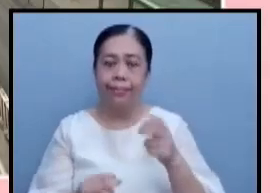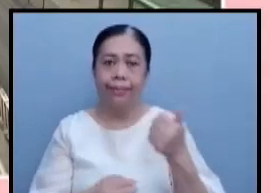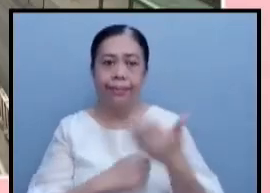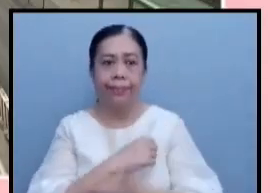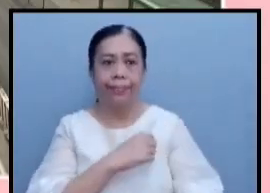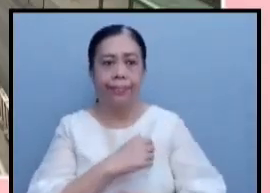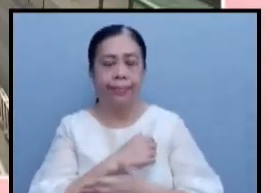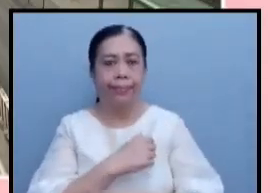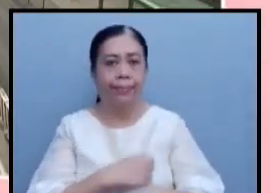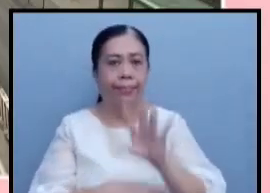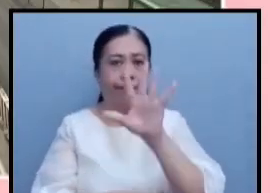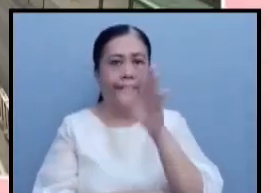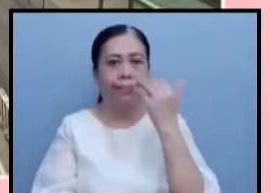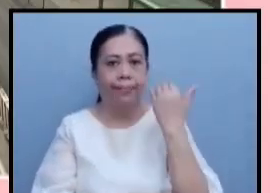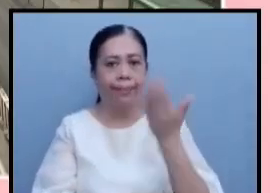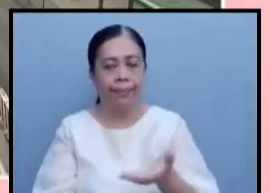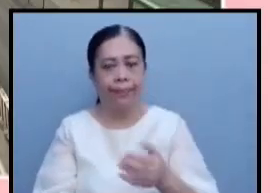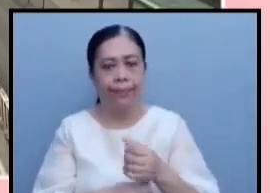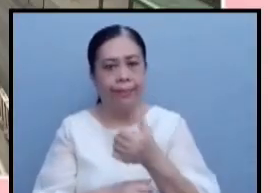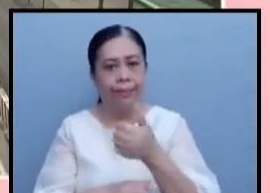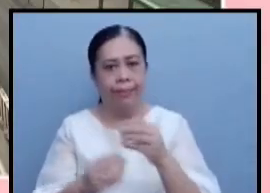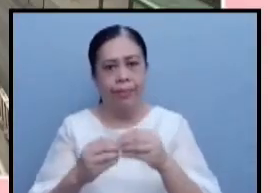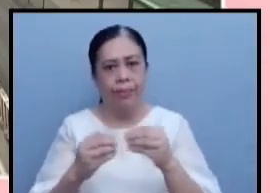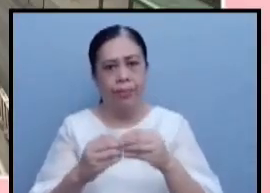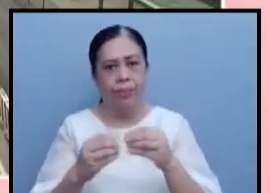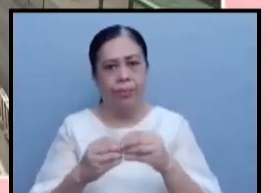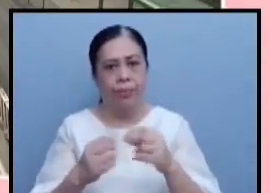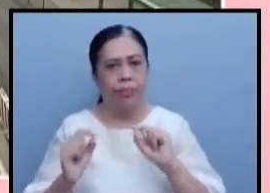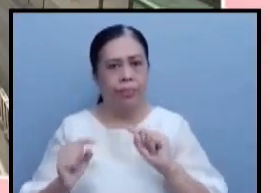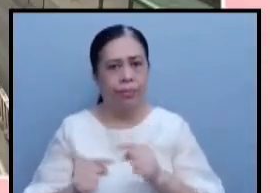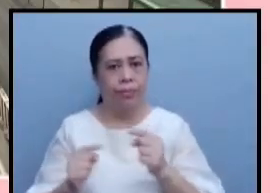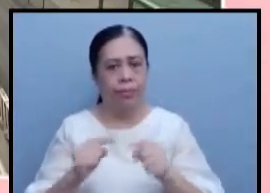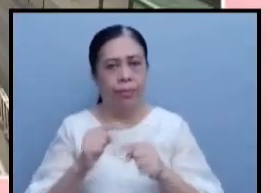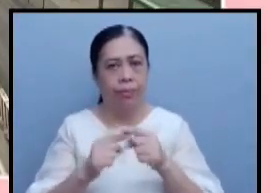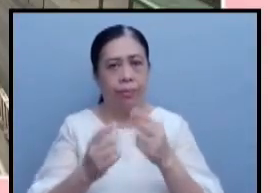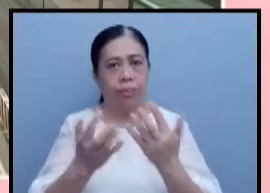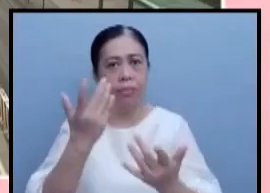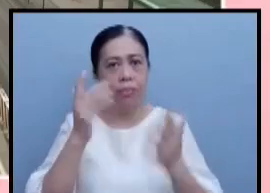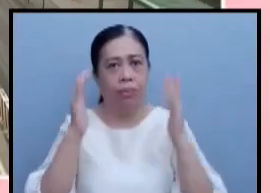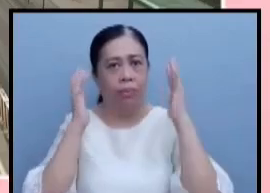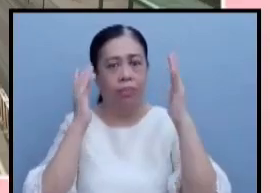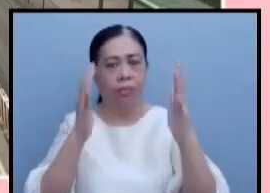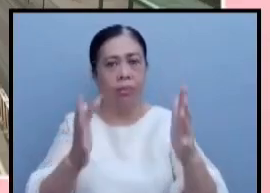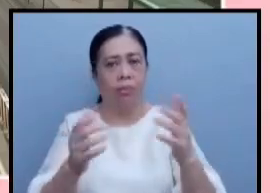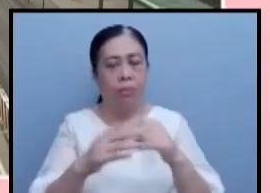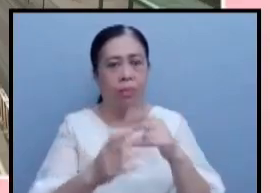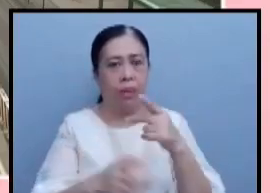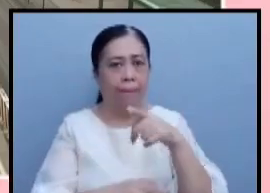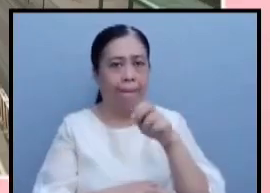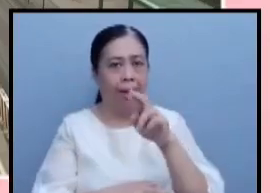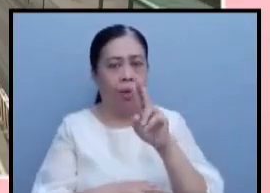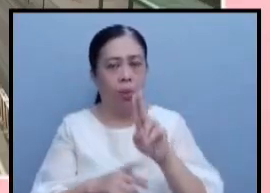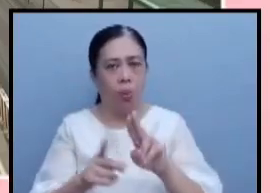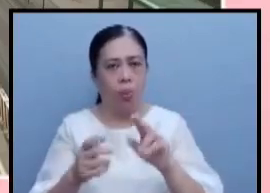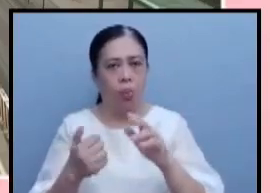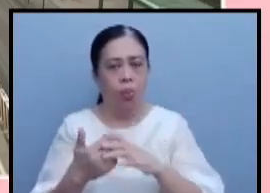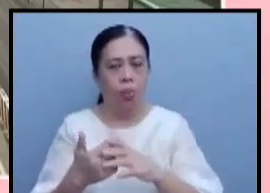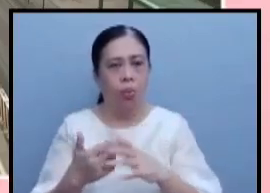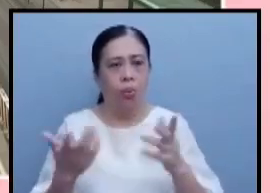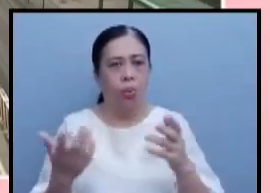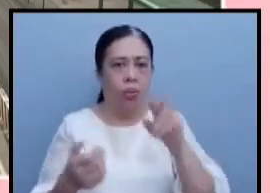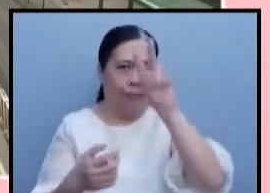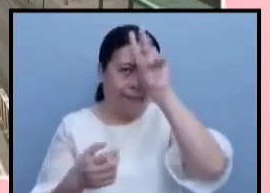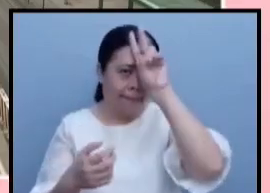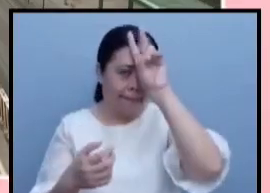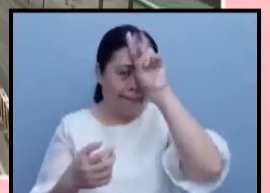5 ang nasawi habang 10 iba pa ang sugatan ng masunog ang kagubatan sa Peruvian Andes. Mahigit na sa 200 hektaryang lupain